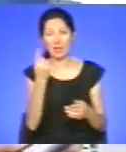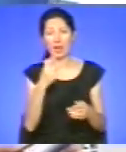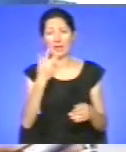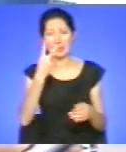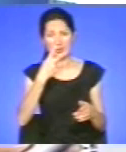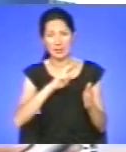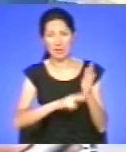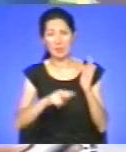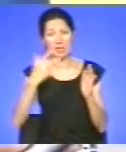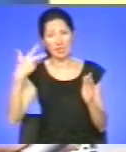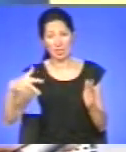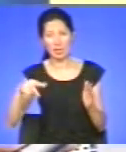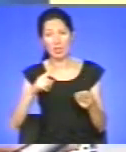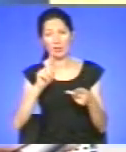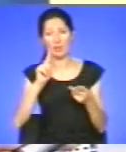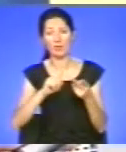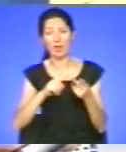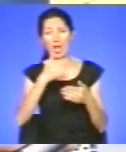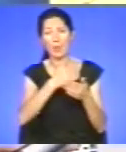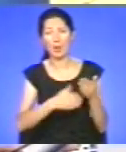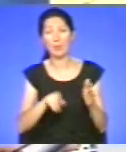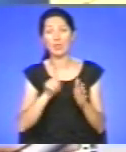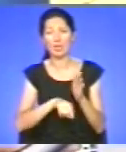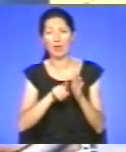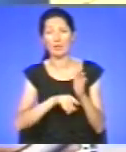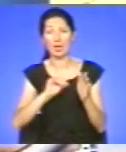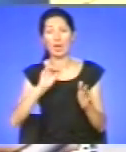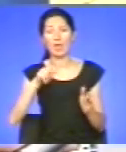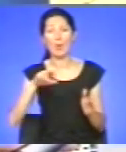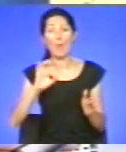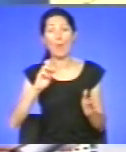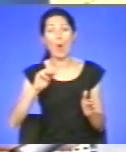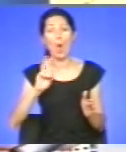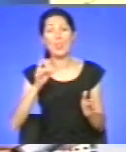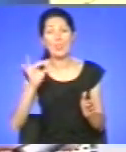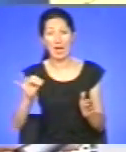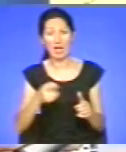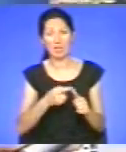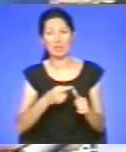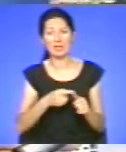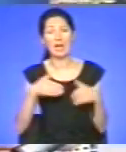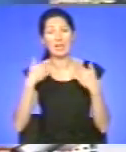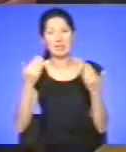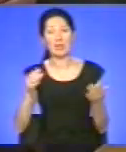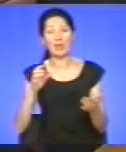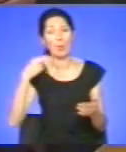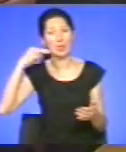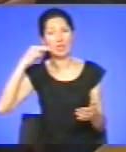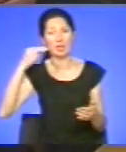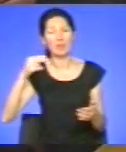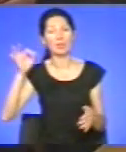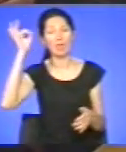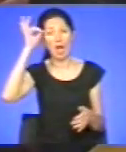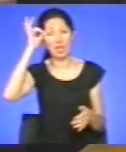вторая программа – это сдешевление ипотечного кредитования 5%, так называемые инициативы президента.